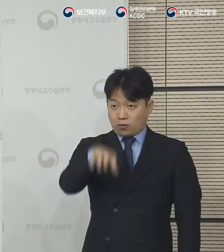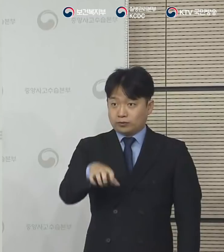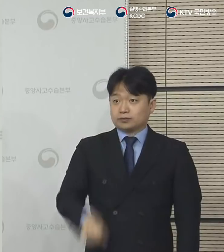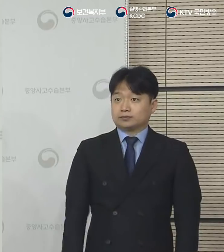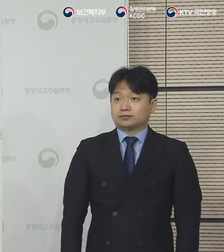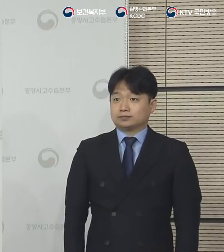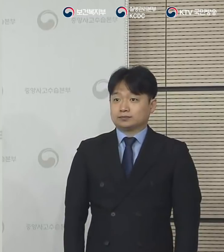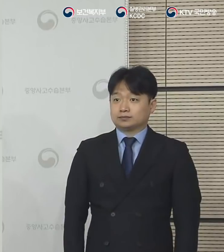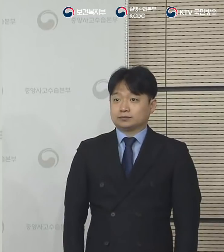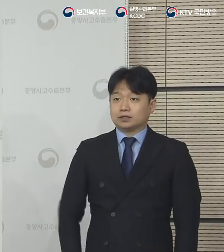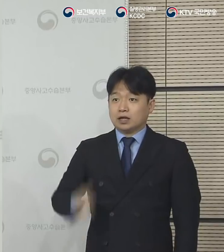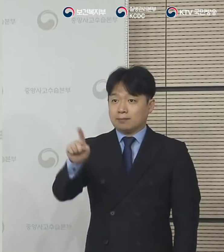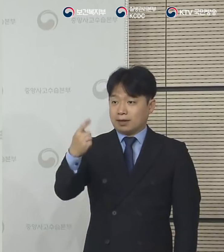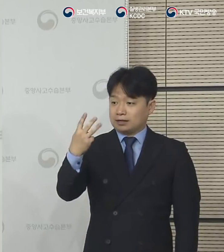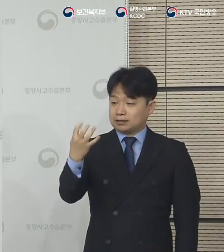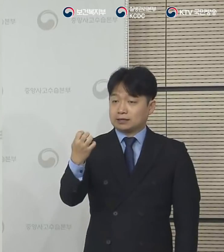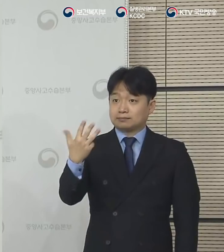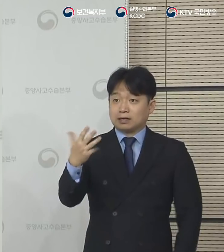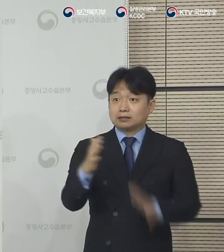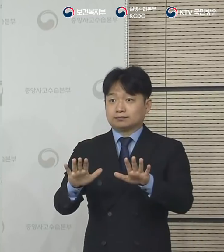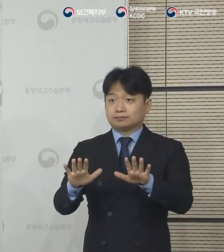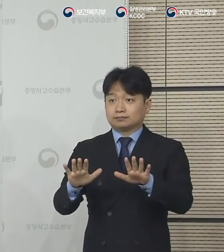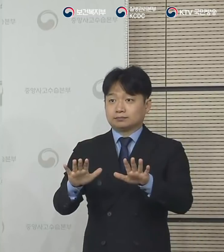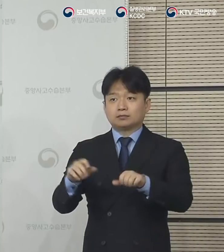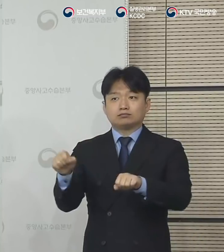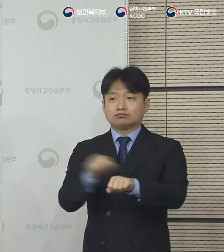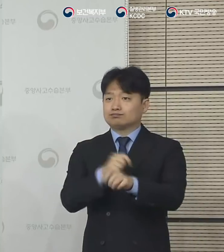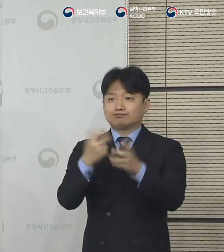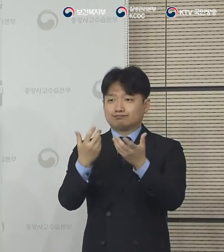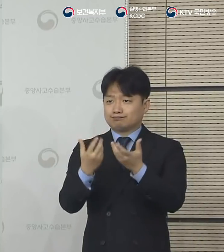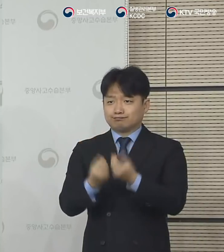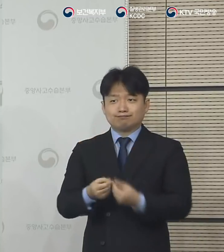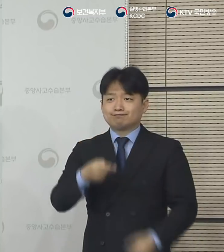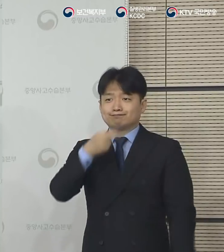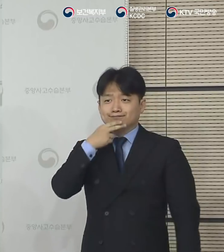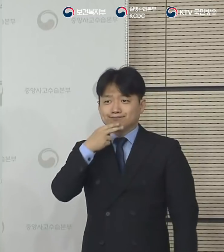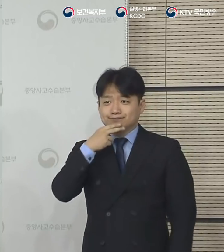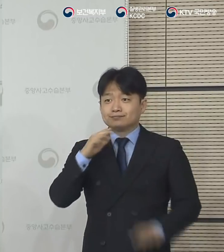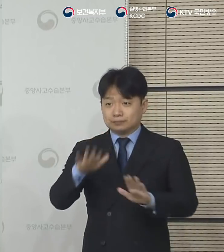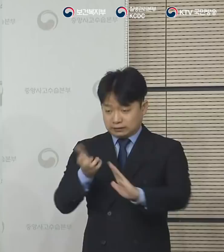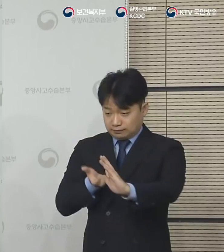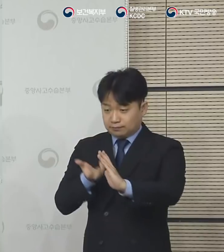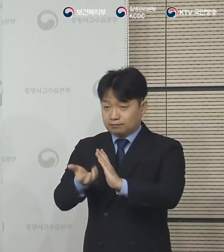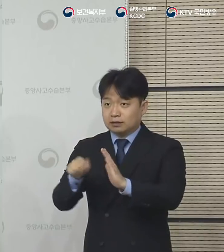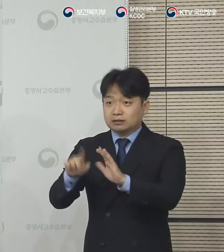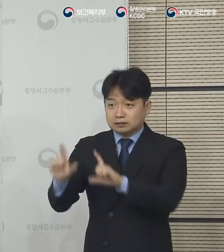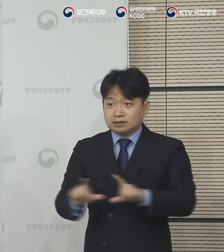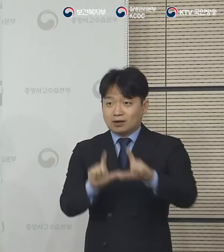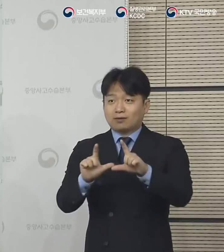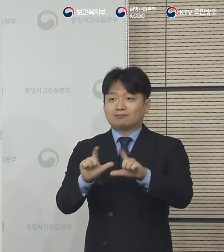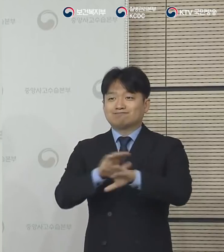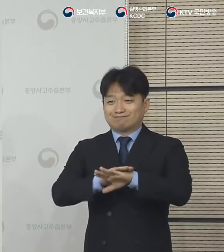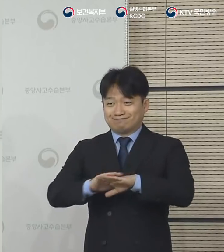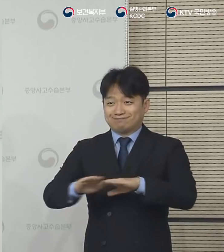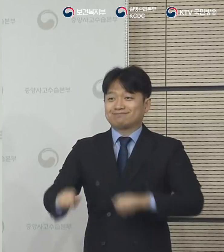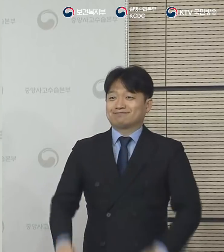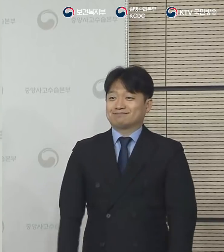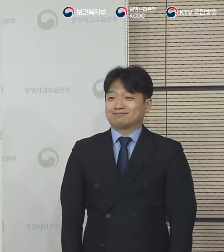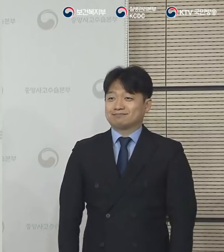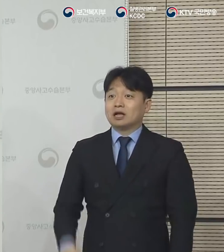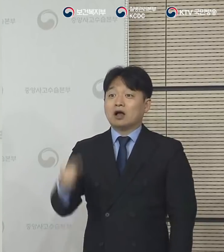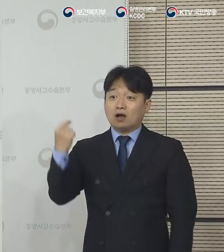등 148명은 대부분 특별한 사항 없이 입소 생활을 유지하고 계십니다.